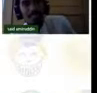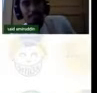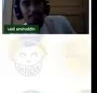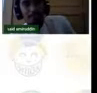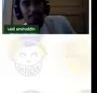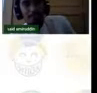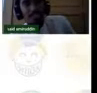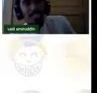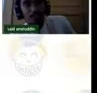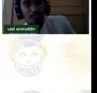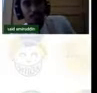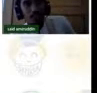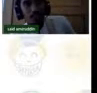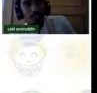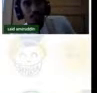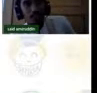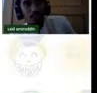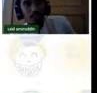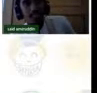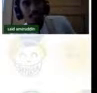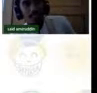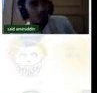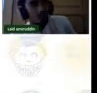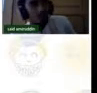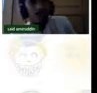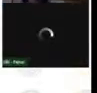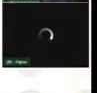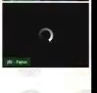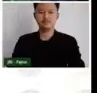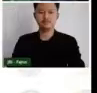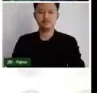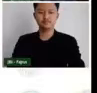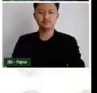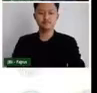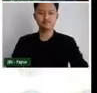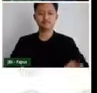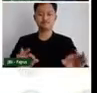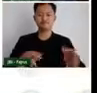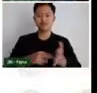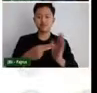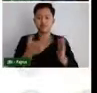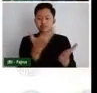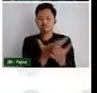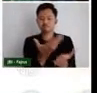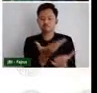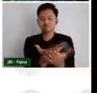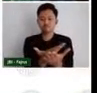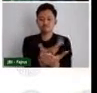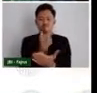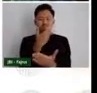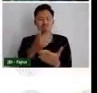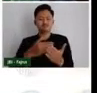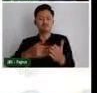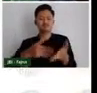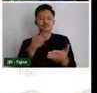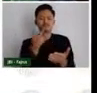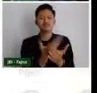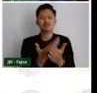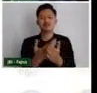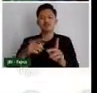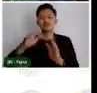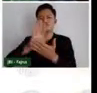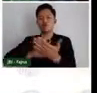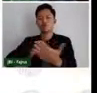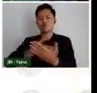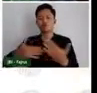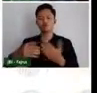tidak, evaluasinya tidak sesuai dengan tuntutan kurikulum. Tetap sesuai dengan tuntutan kurikulum, namun kita juga tetap